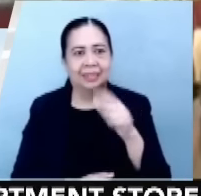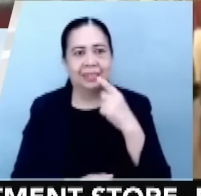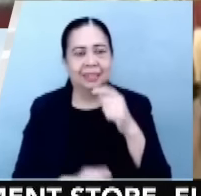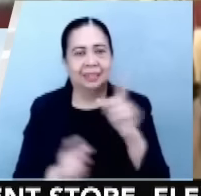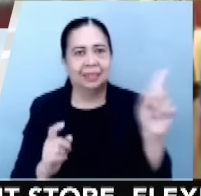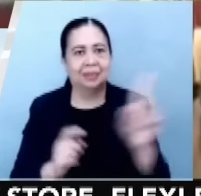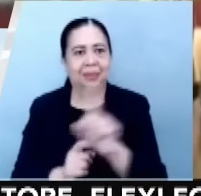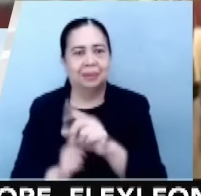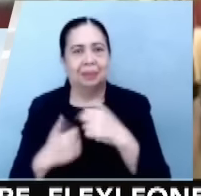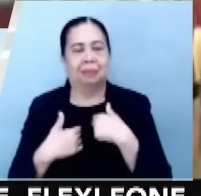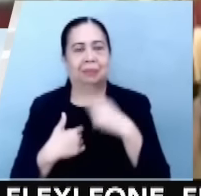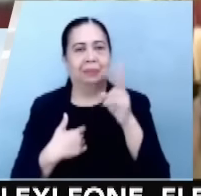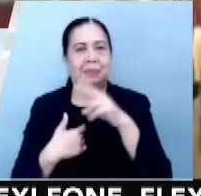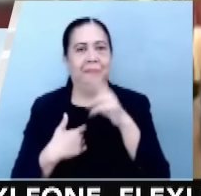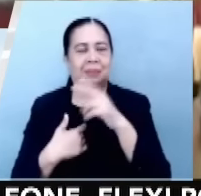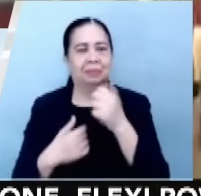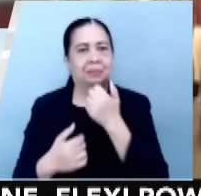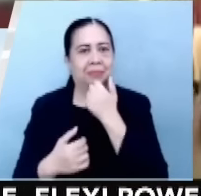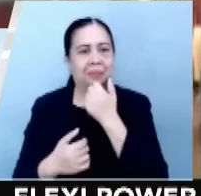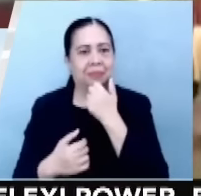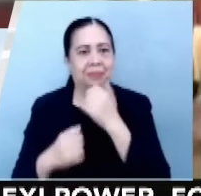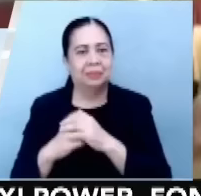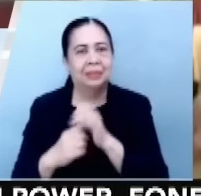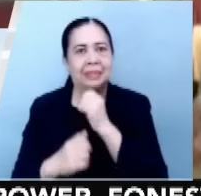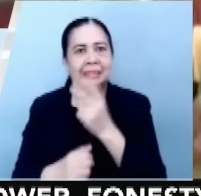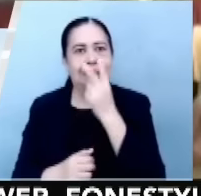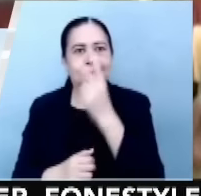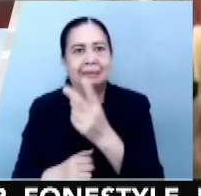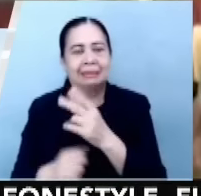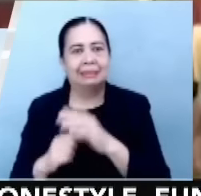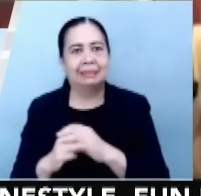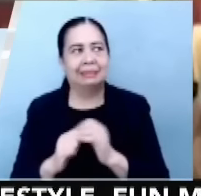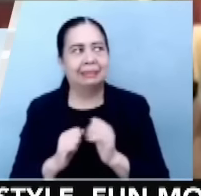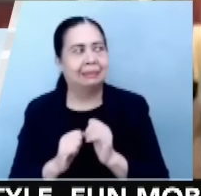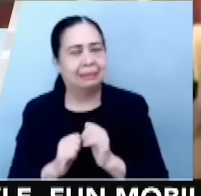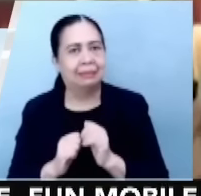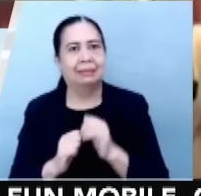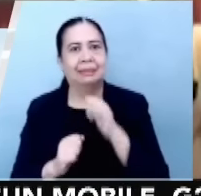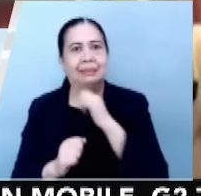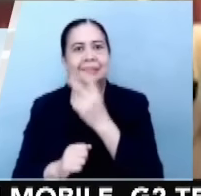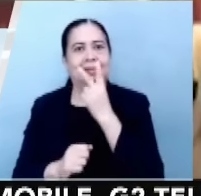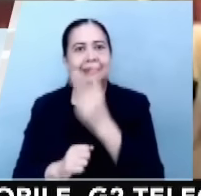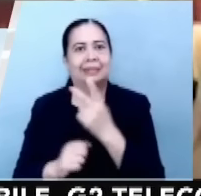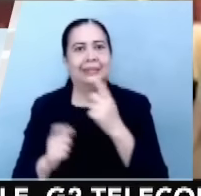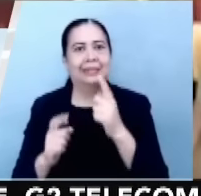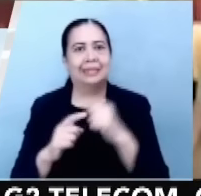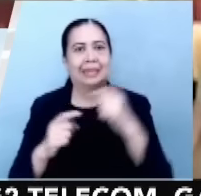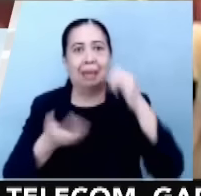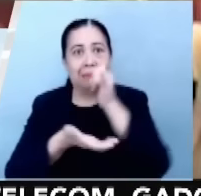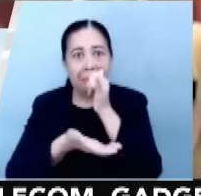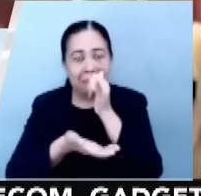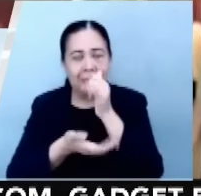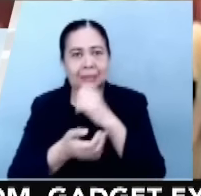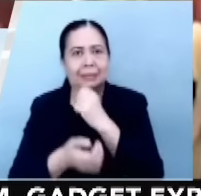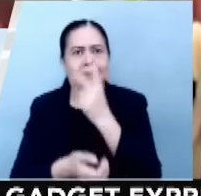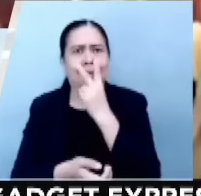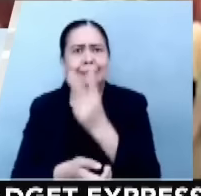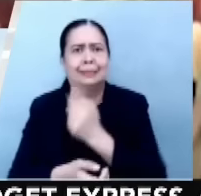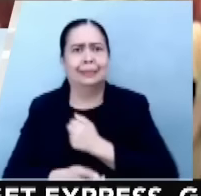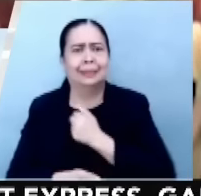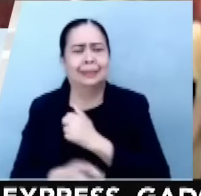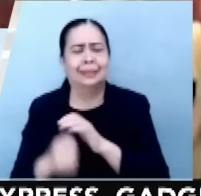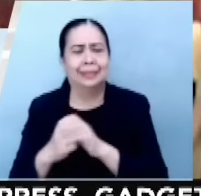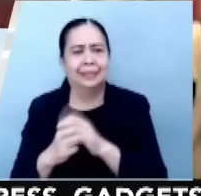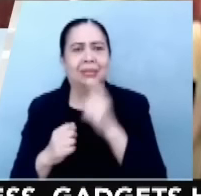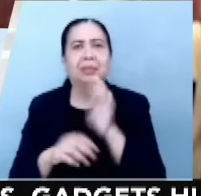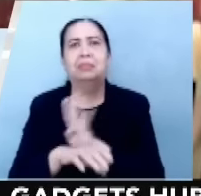red carpet. Hindi raw napansin ng Running Man Philippines Season 2 star na may kamera sa kanyang harapan dahil busy siya